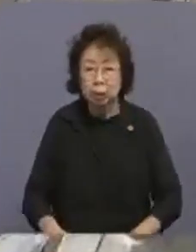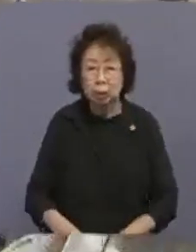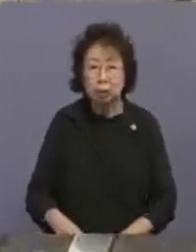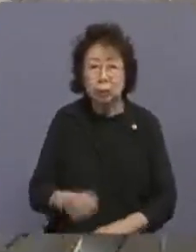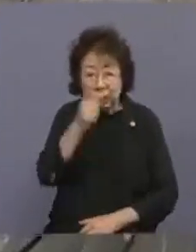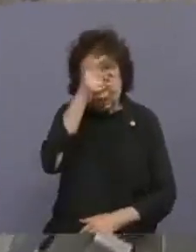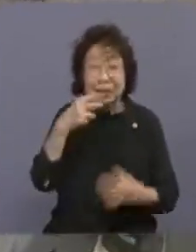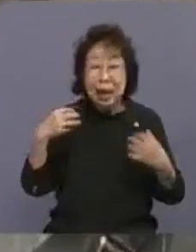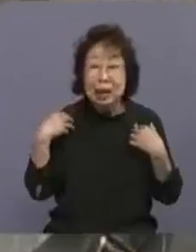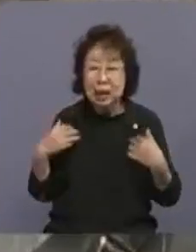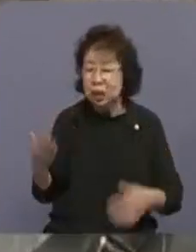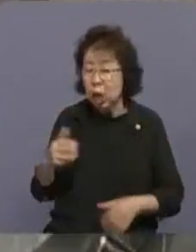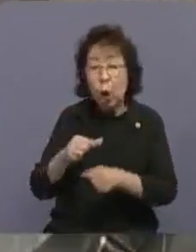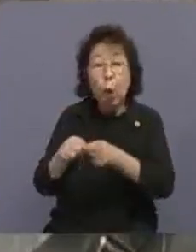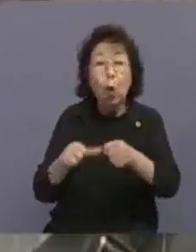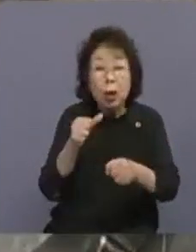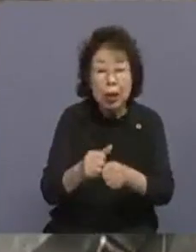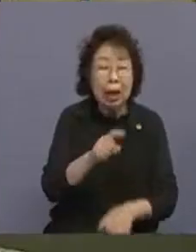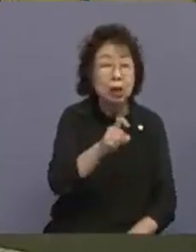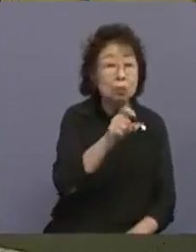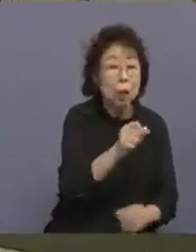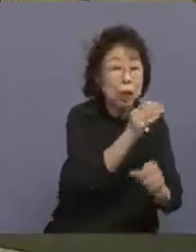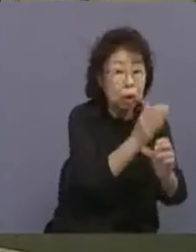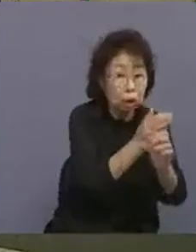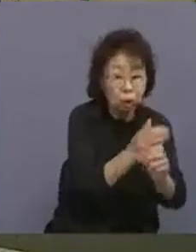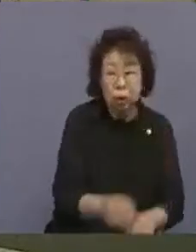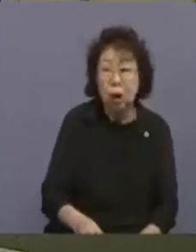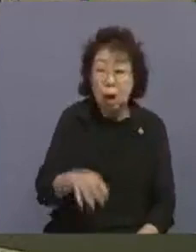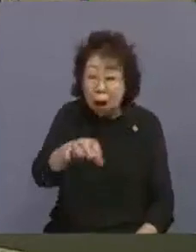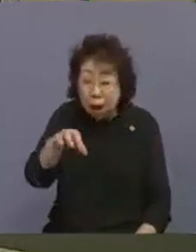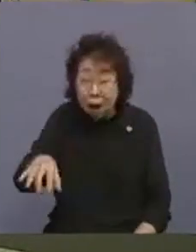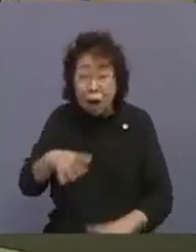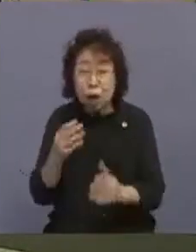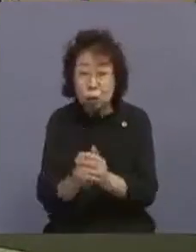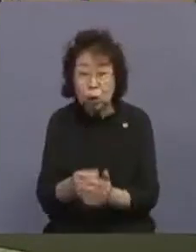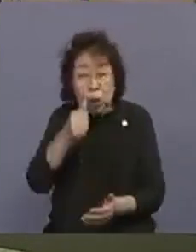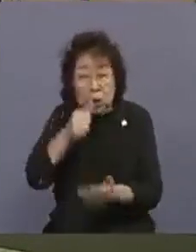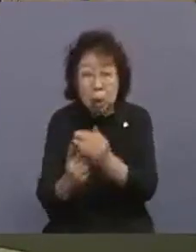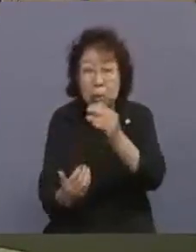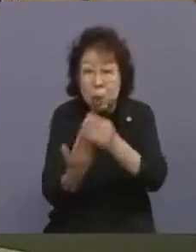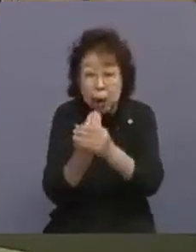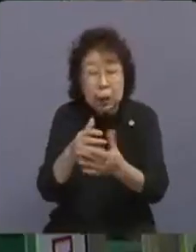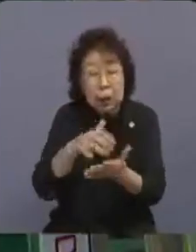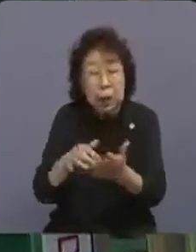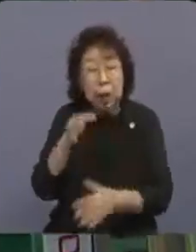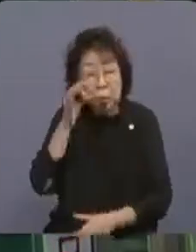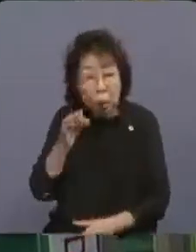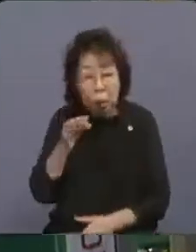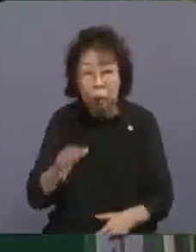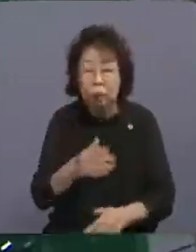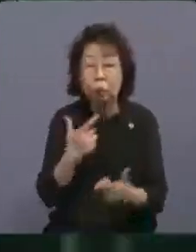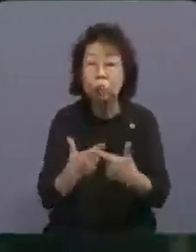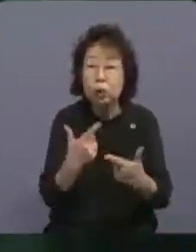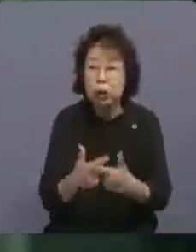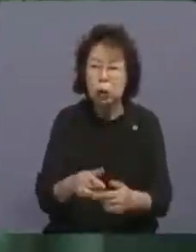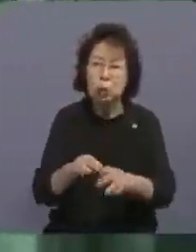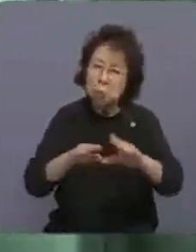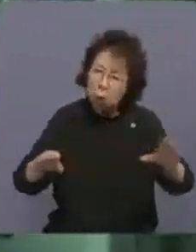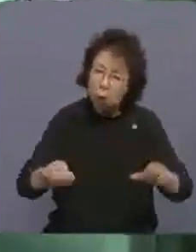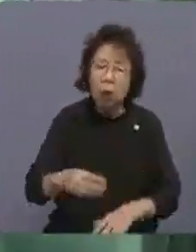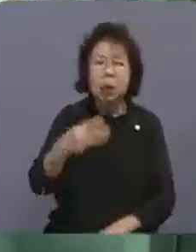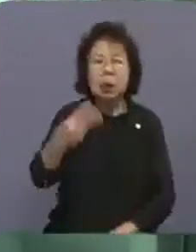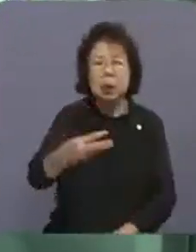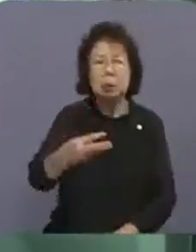집계한 최근 5년간 인구 10만 명당 시도별 전체 범죄 발생 현황을 봐도 부산은 연평균